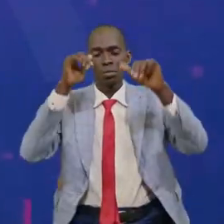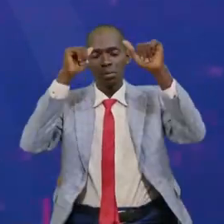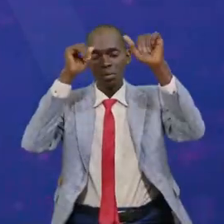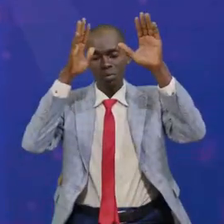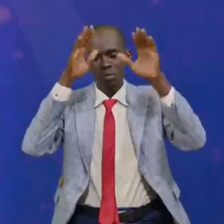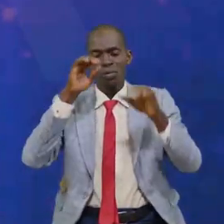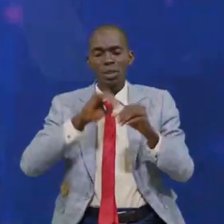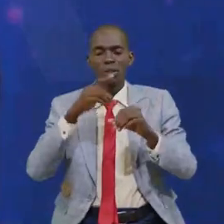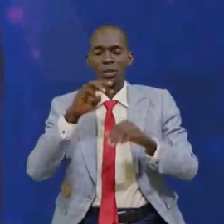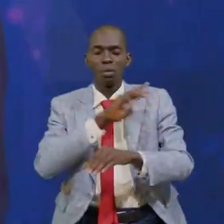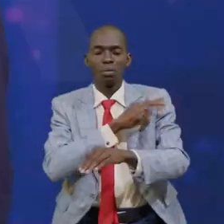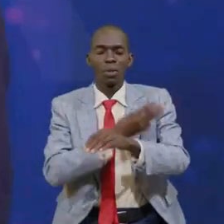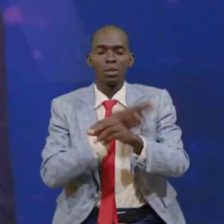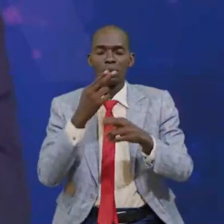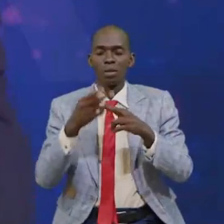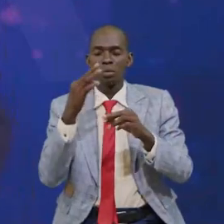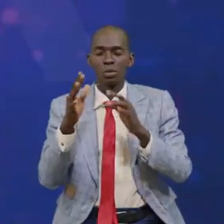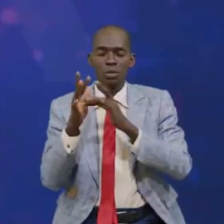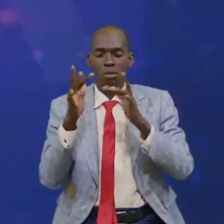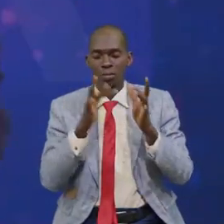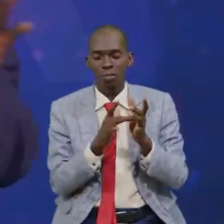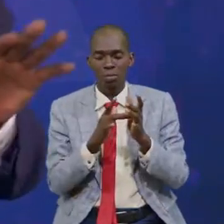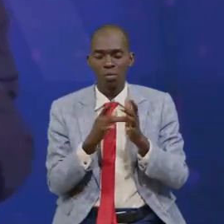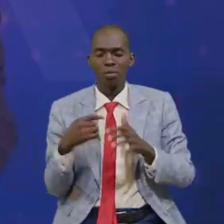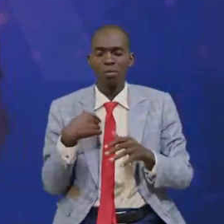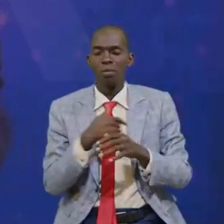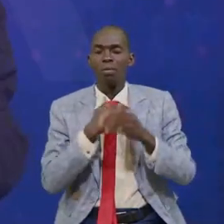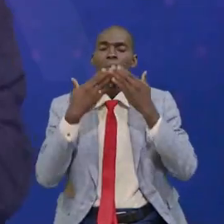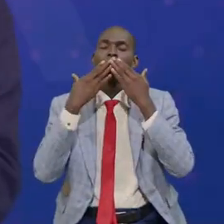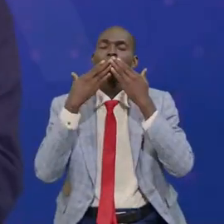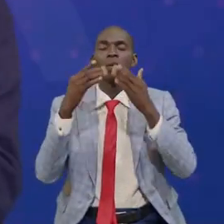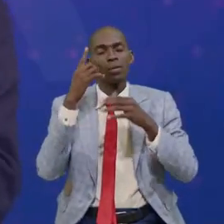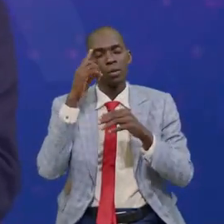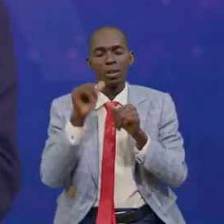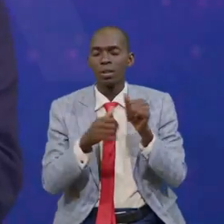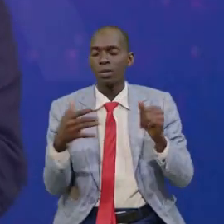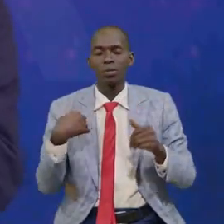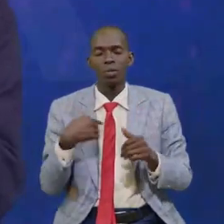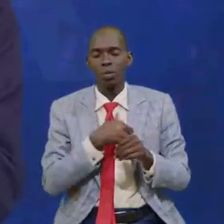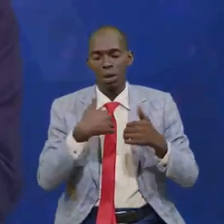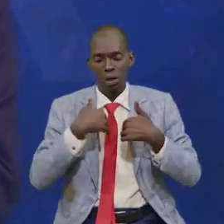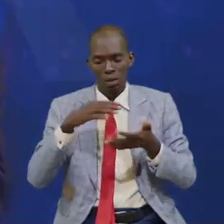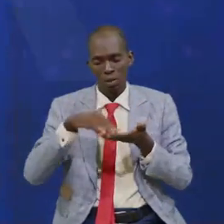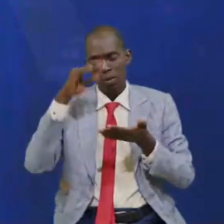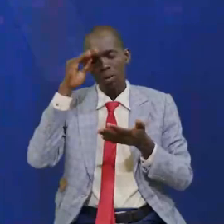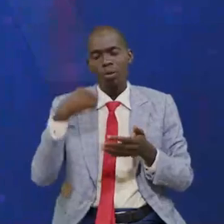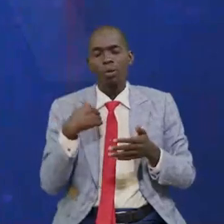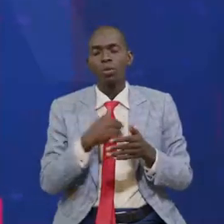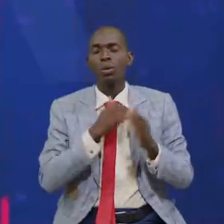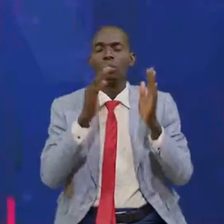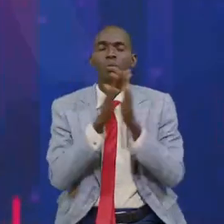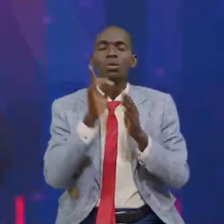Père, au nom puissant de Jésus, nous te remercions pour tout ce que nous avons appris. Nous